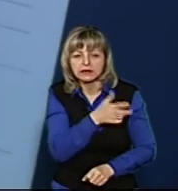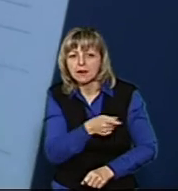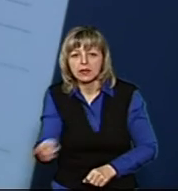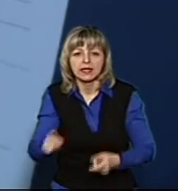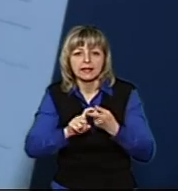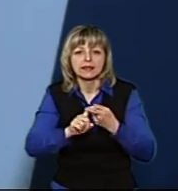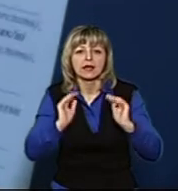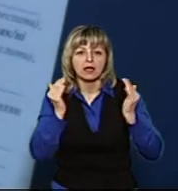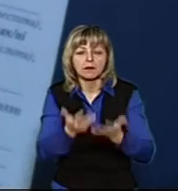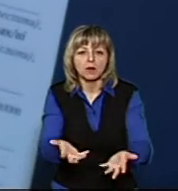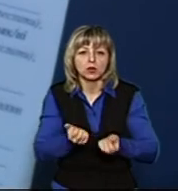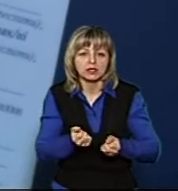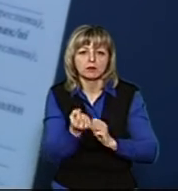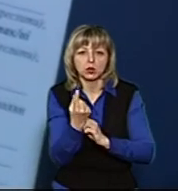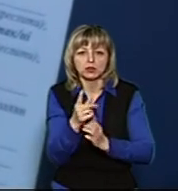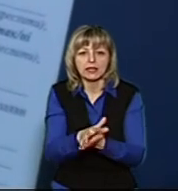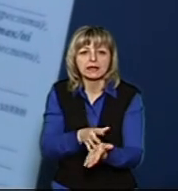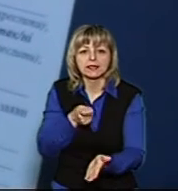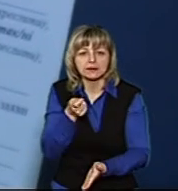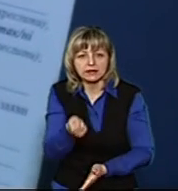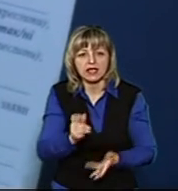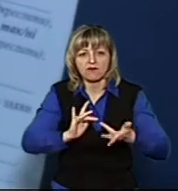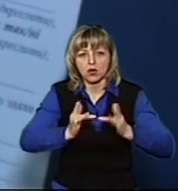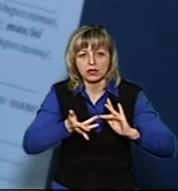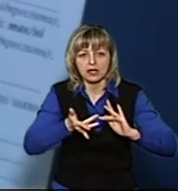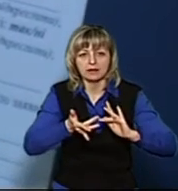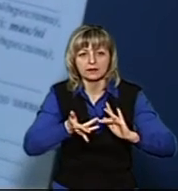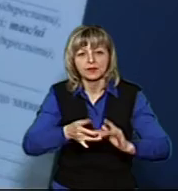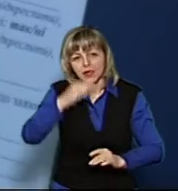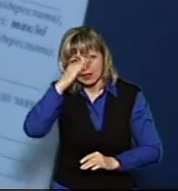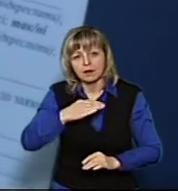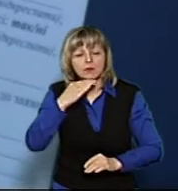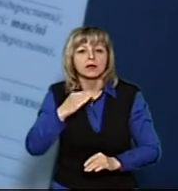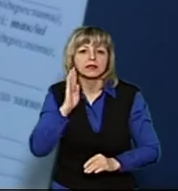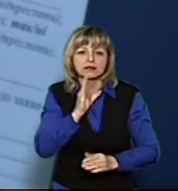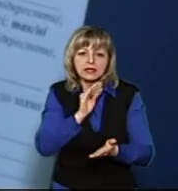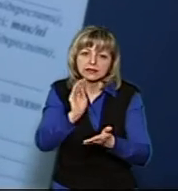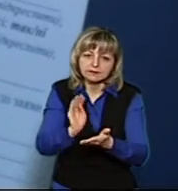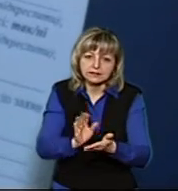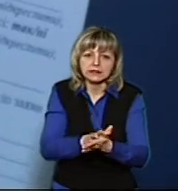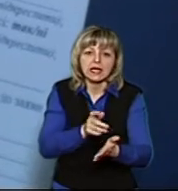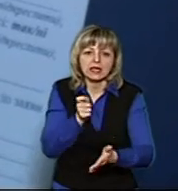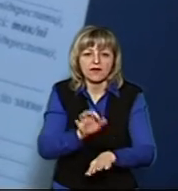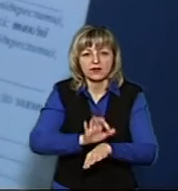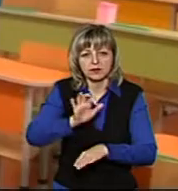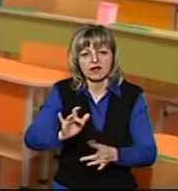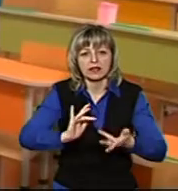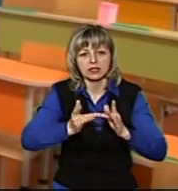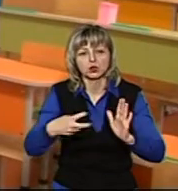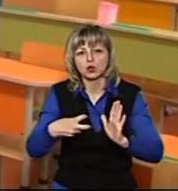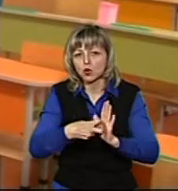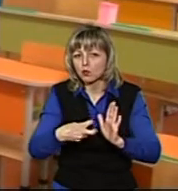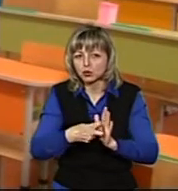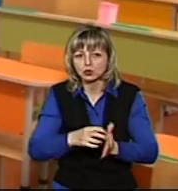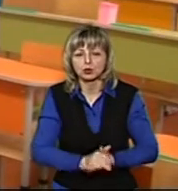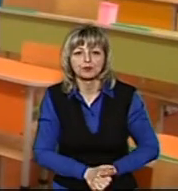ми отримали 11 заяв онлайн. Батьки заповнюють цю заявку, відправляють нам на пошту.